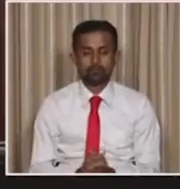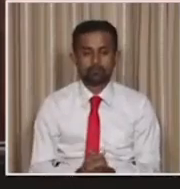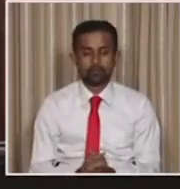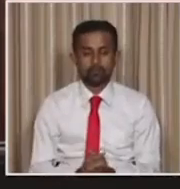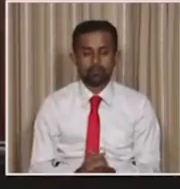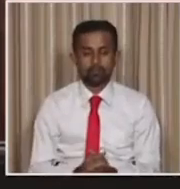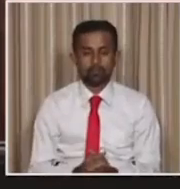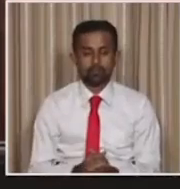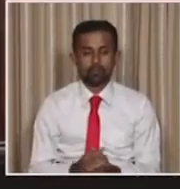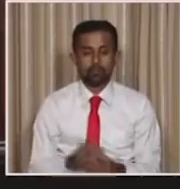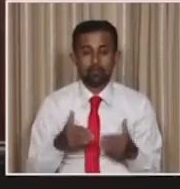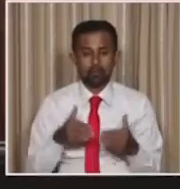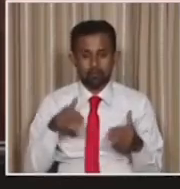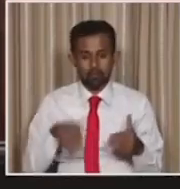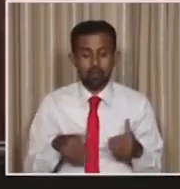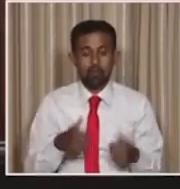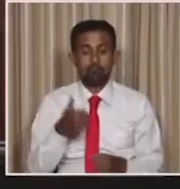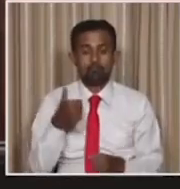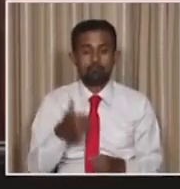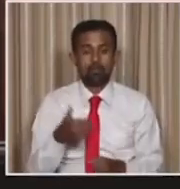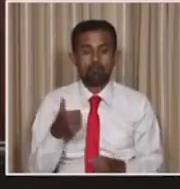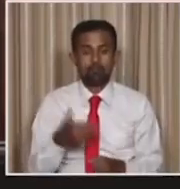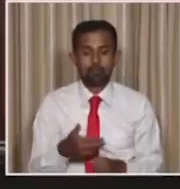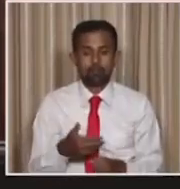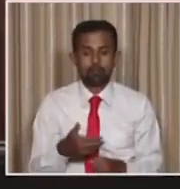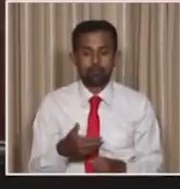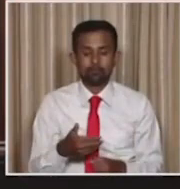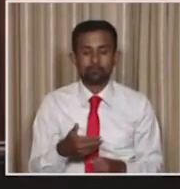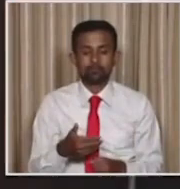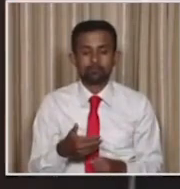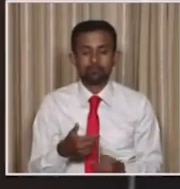අද ඉතා වැදගත්